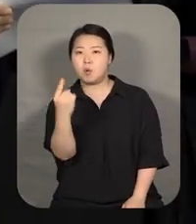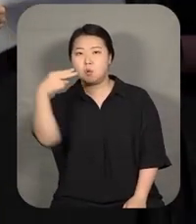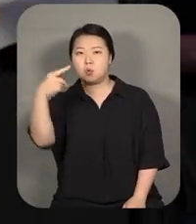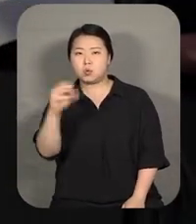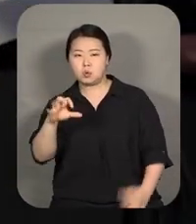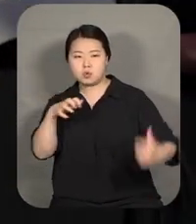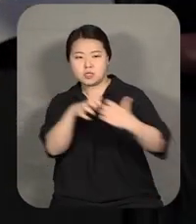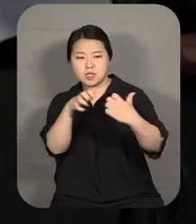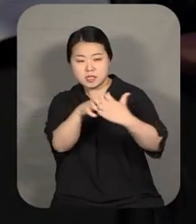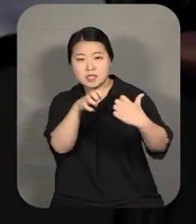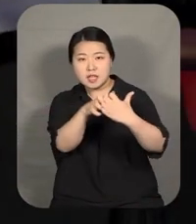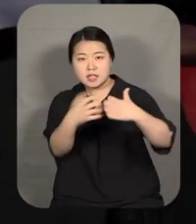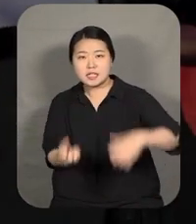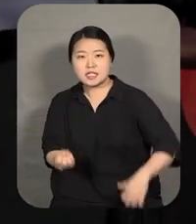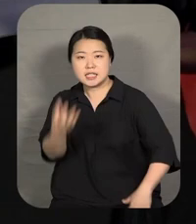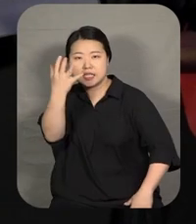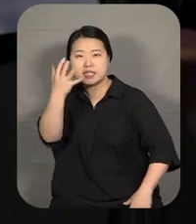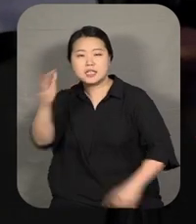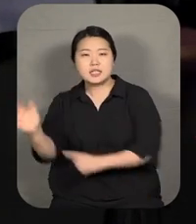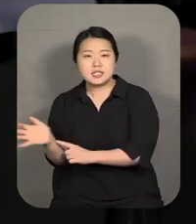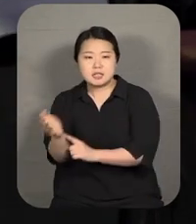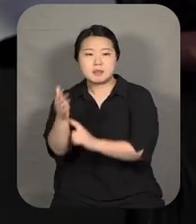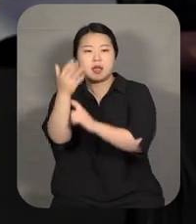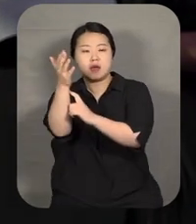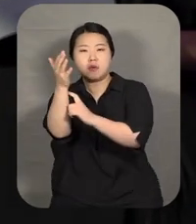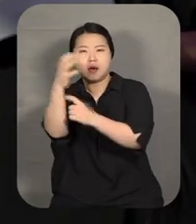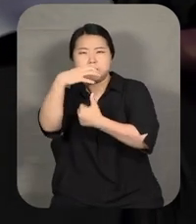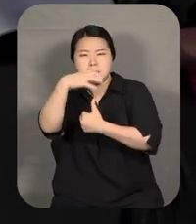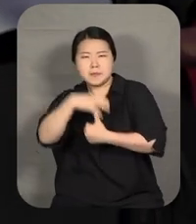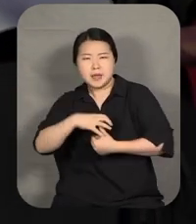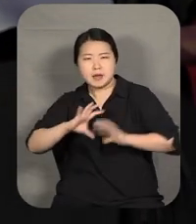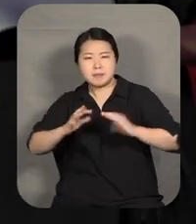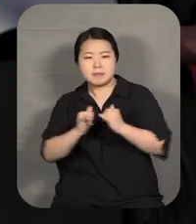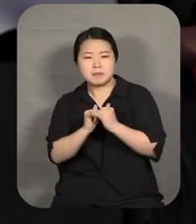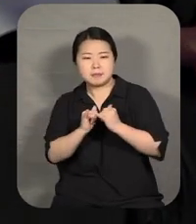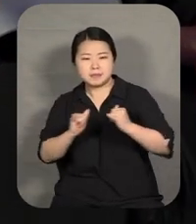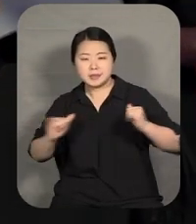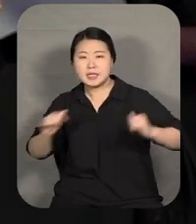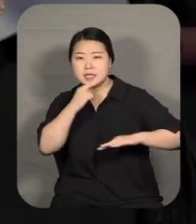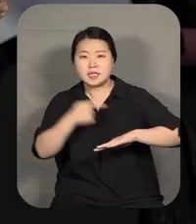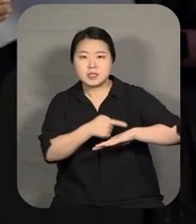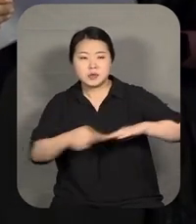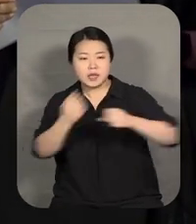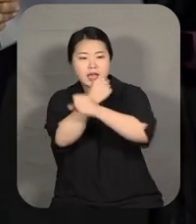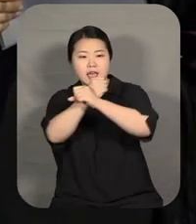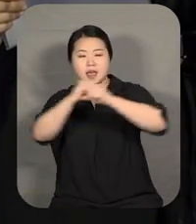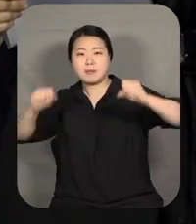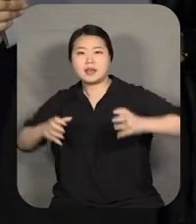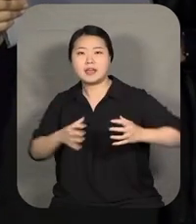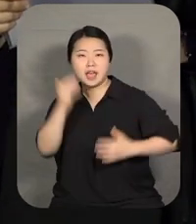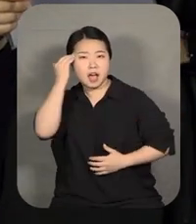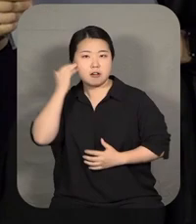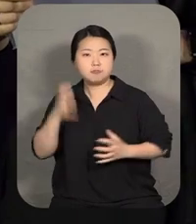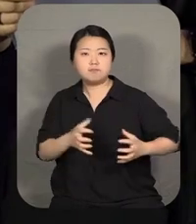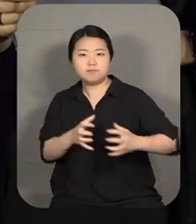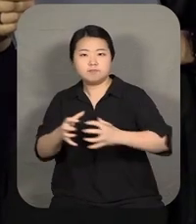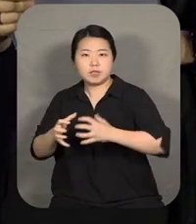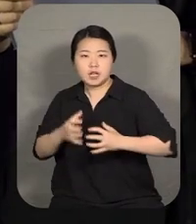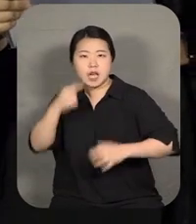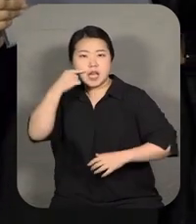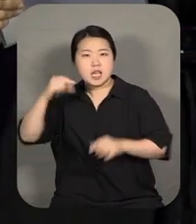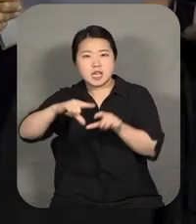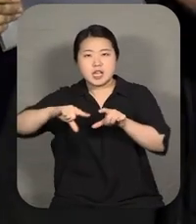깃발이 되었고 피압방 민족의 해방을 위해 하나된 동방의 단결은 외적의 간을